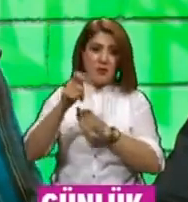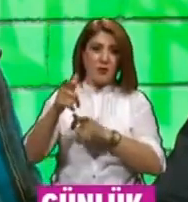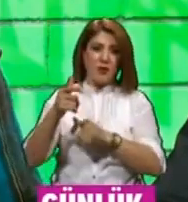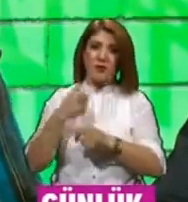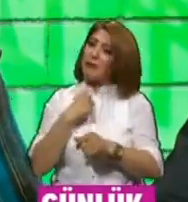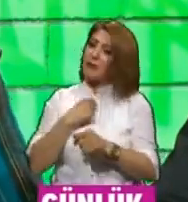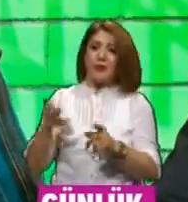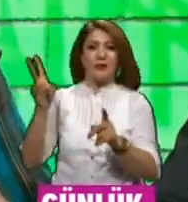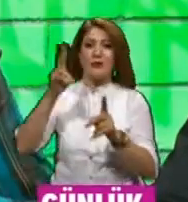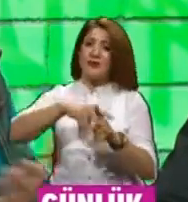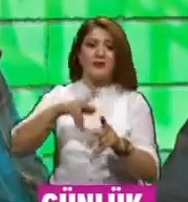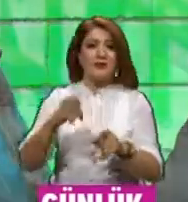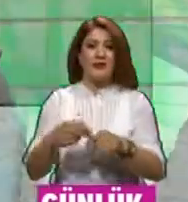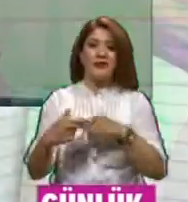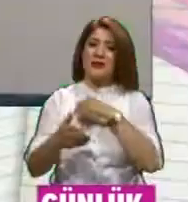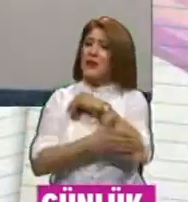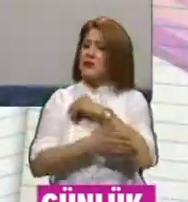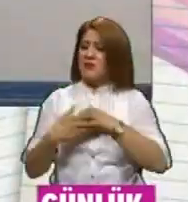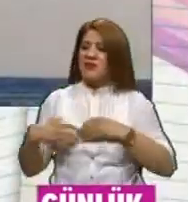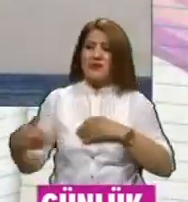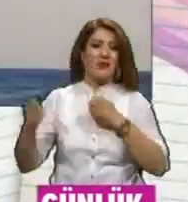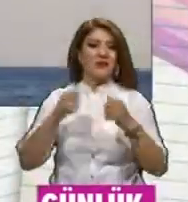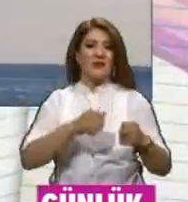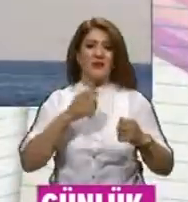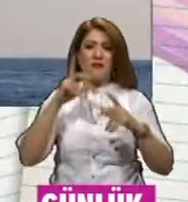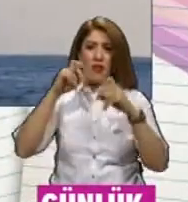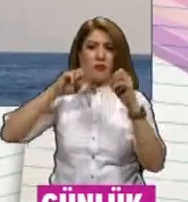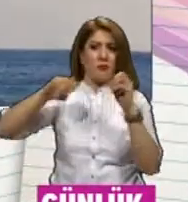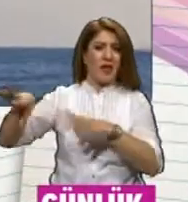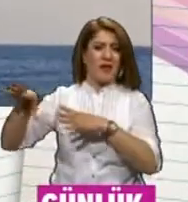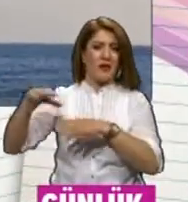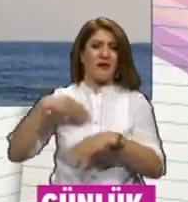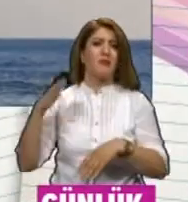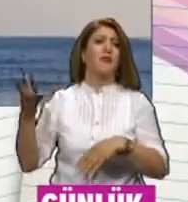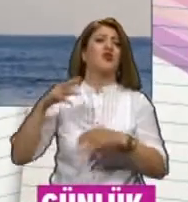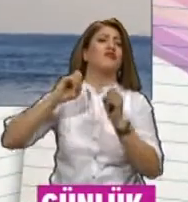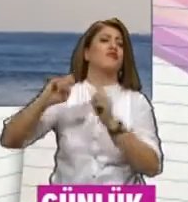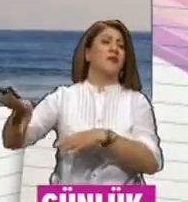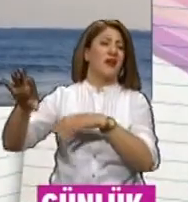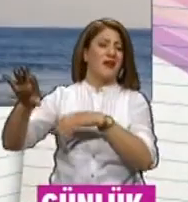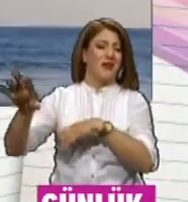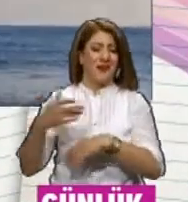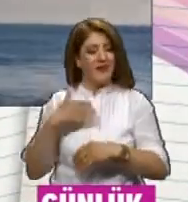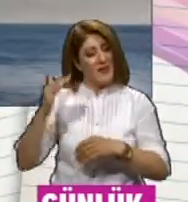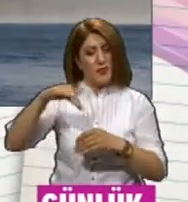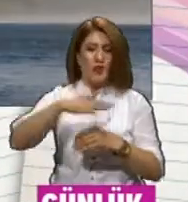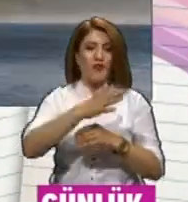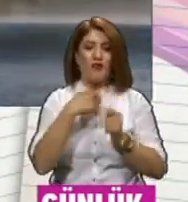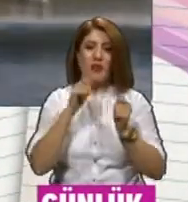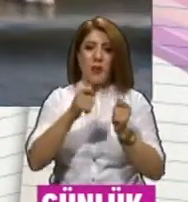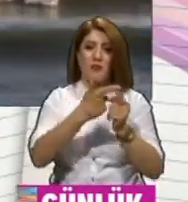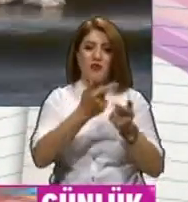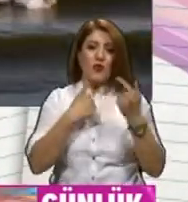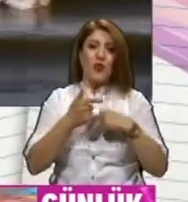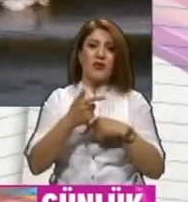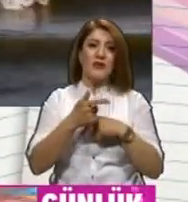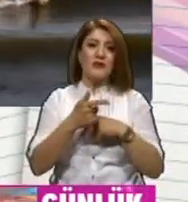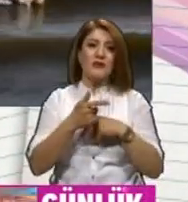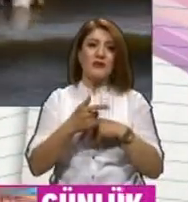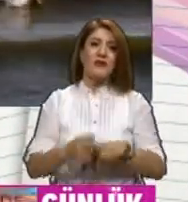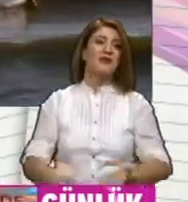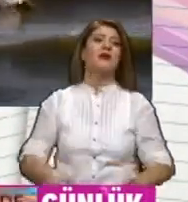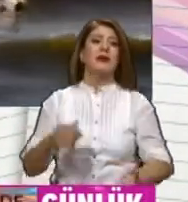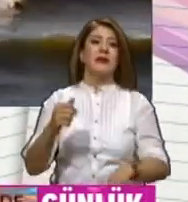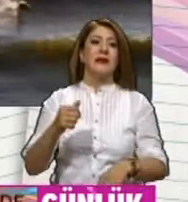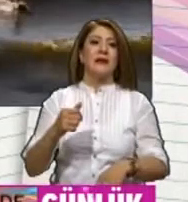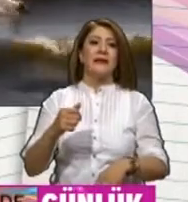Beni de dahil ettiler. Yardımcı olur ekipman konusunda. Bırak o makineyi, gel ya. Gel, boş ver boş dediler. Çekme bizi, sen de gel. Peki board var mıydı?